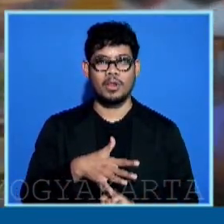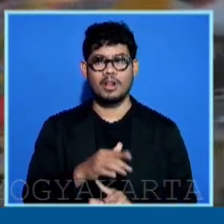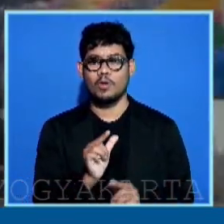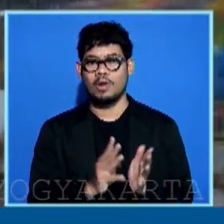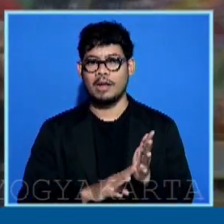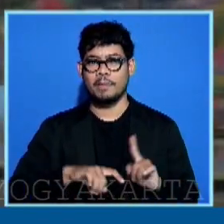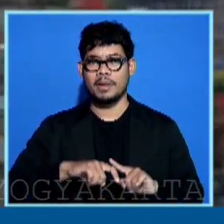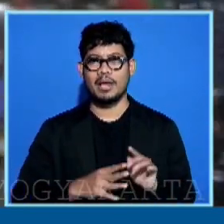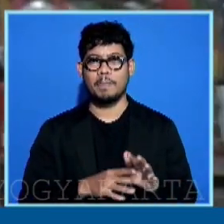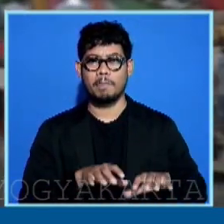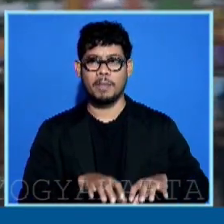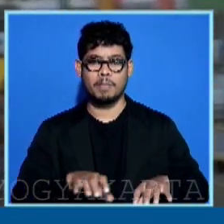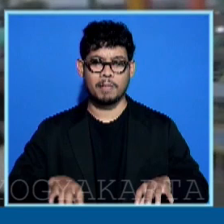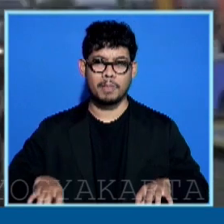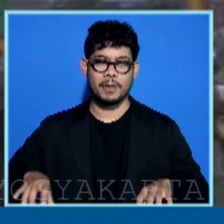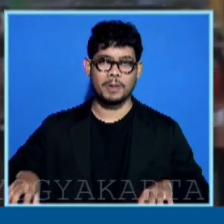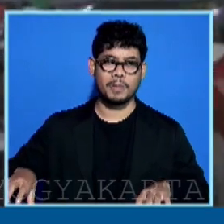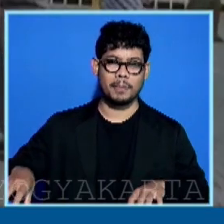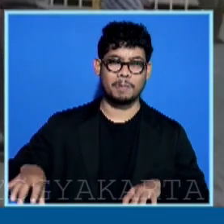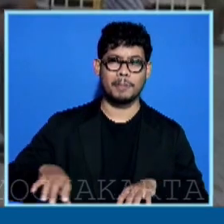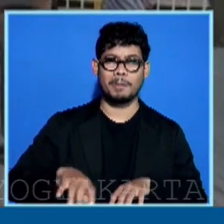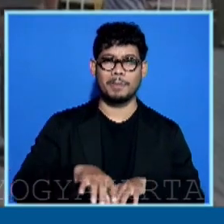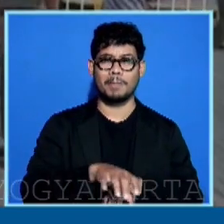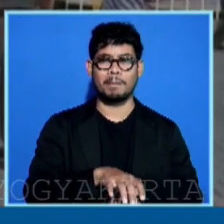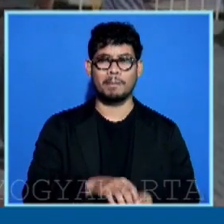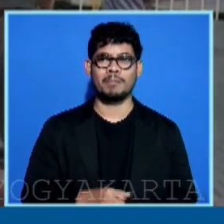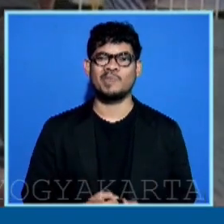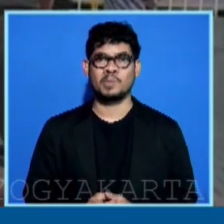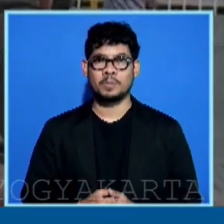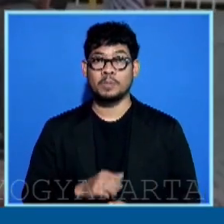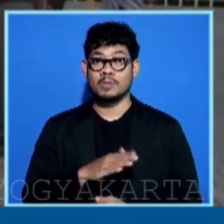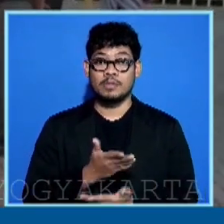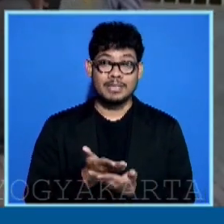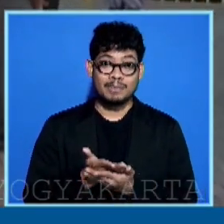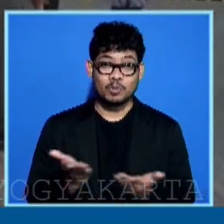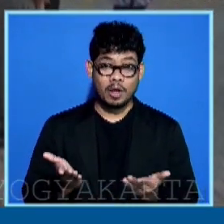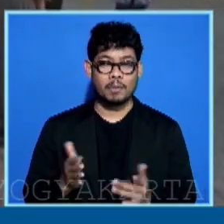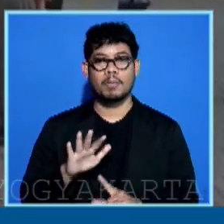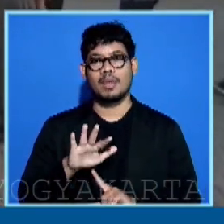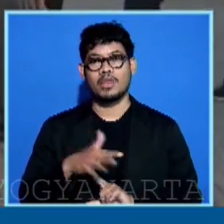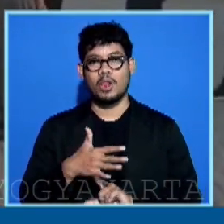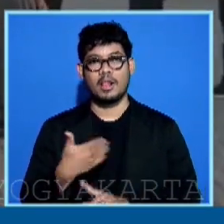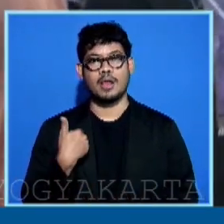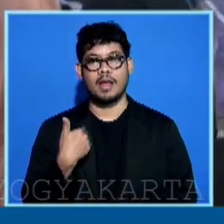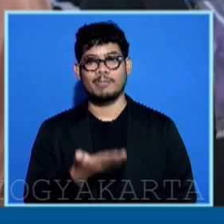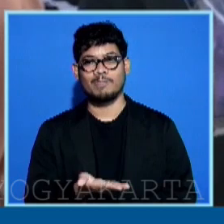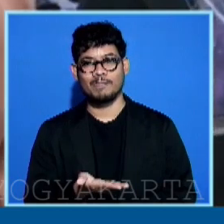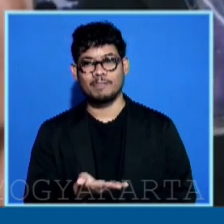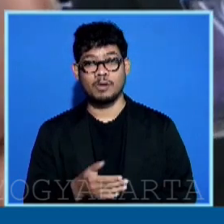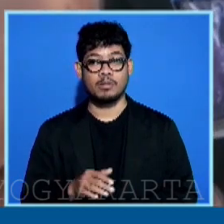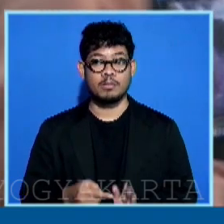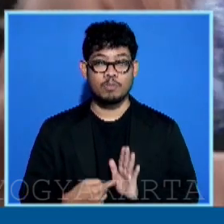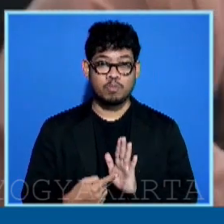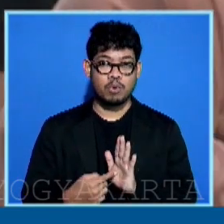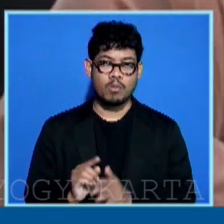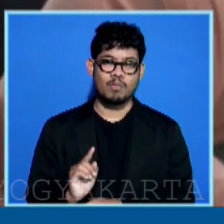warga masyarakat Wukir Sari soho pelaku UMKM ing Bantul. Kata produk unggulan ingkang dipun gelar saya menika